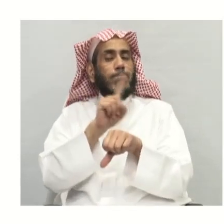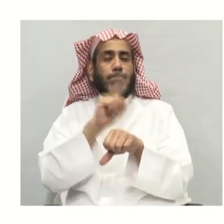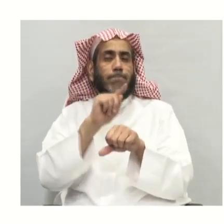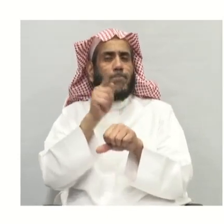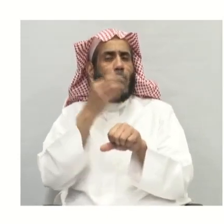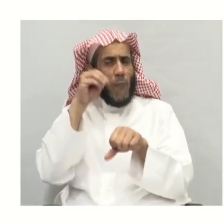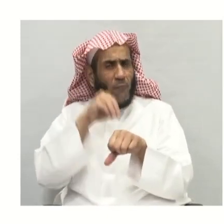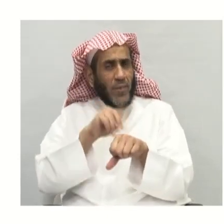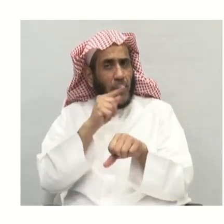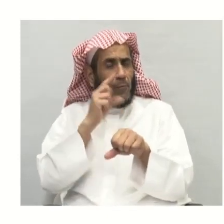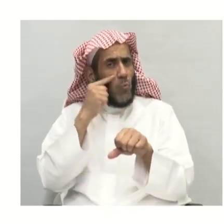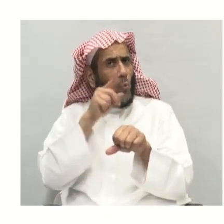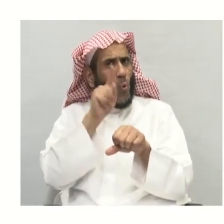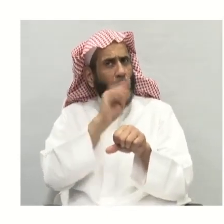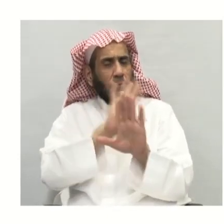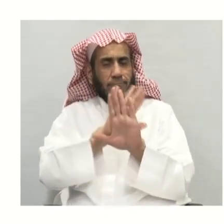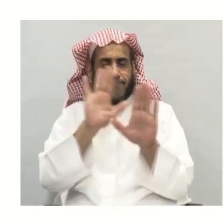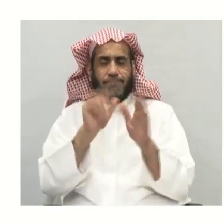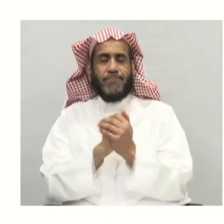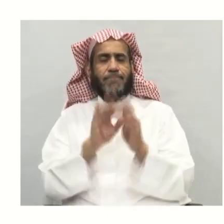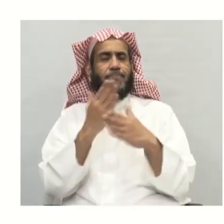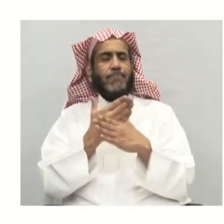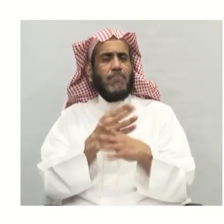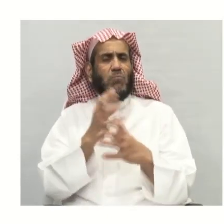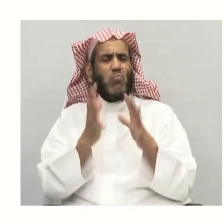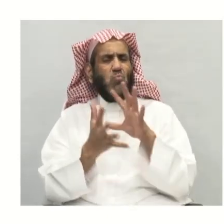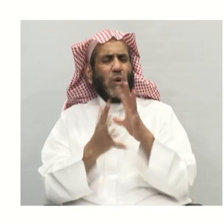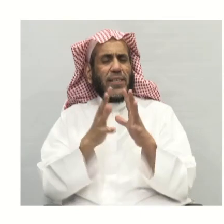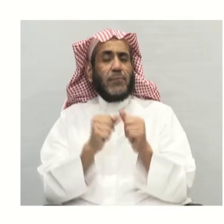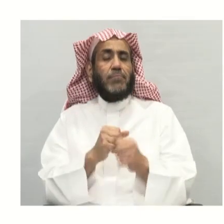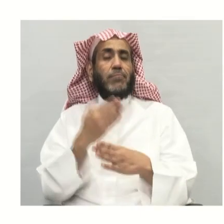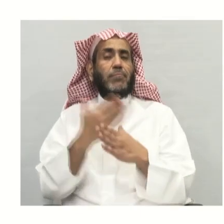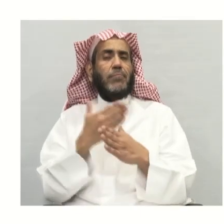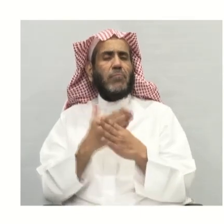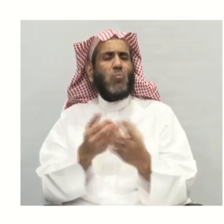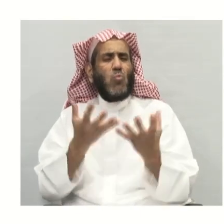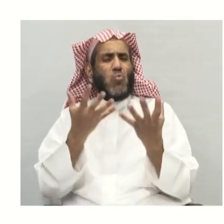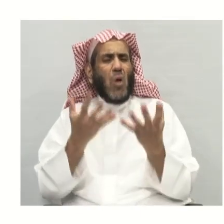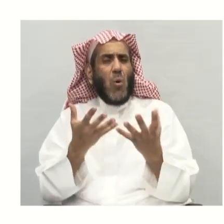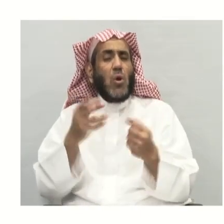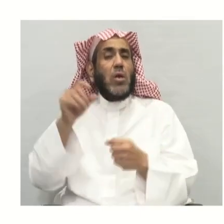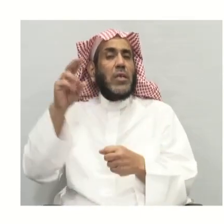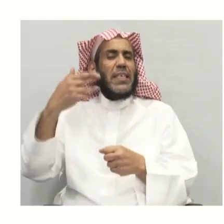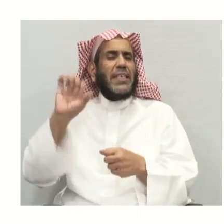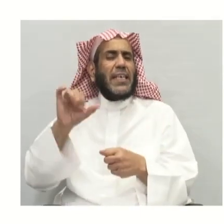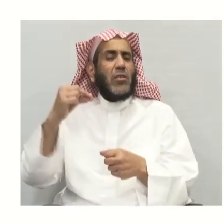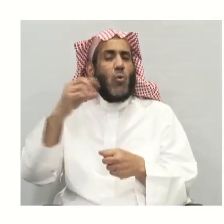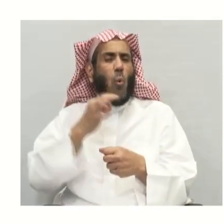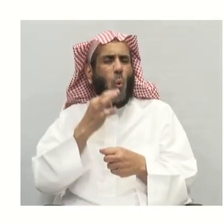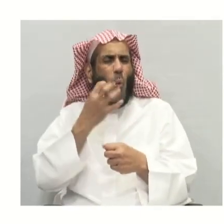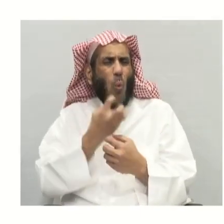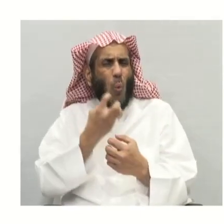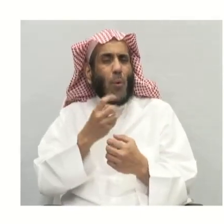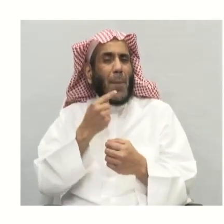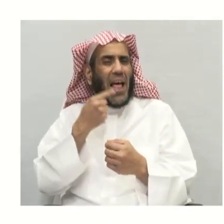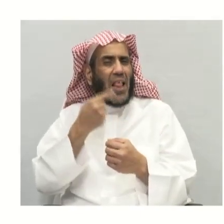هنا هذا الفعل المضارع معتل الاخر بالواو هنا ولذلك ثقيله ان تقول يدعو ولذلك سنقول